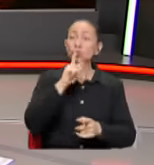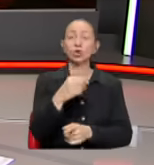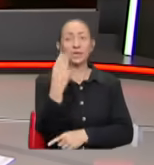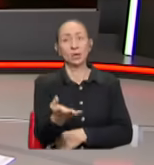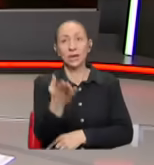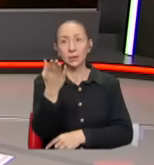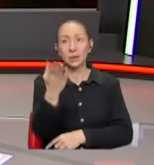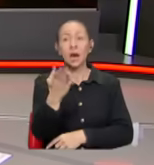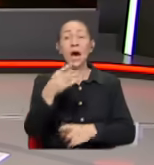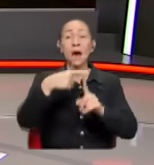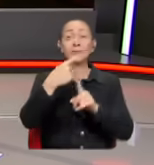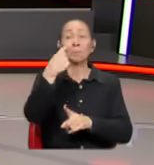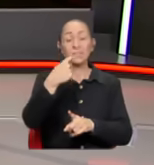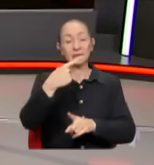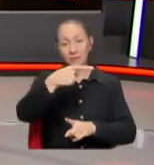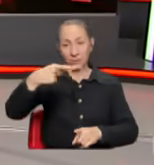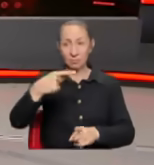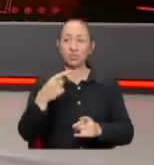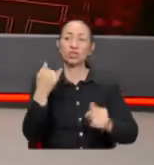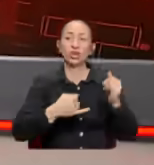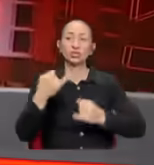olarak söylüyorlar. Artı bir kat tartışması.